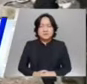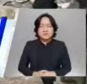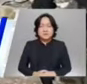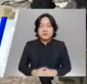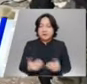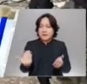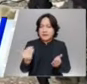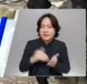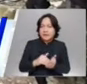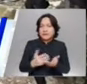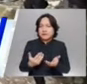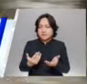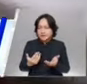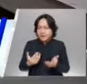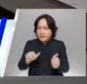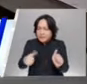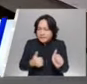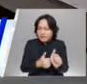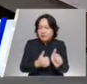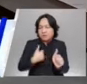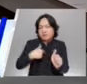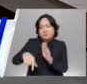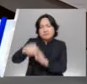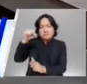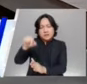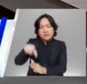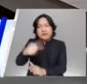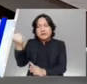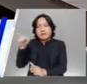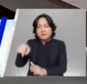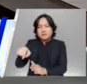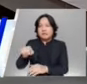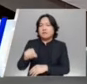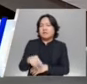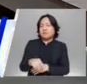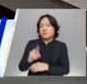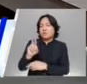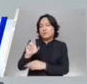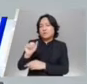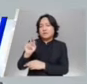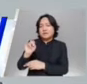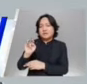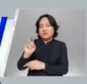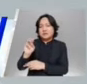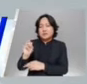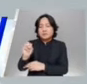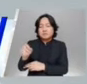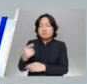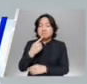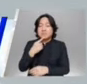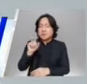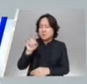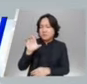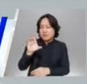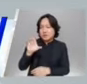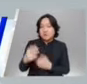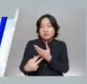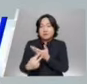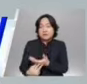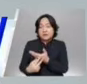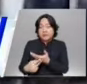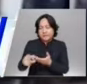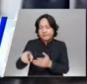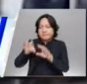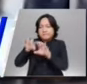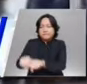may nakuha ring uranium. Ayon sa NBI, mahigit 100 kilo ng depleted uranium ang nasabat sa mga